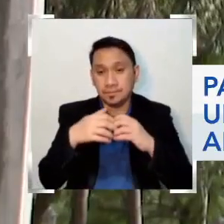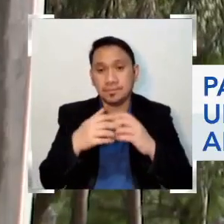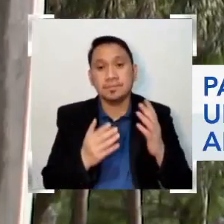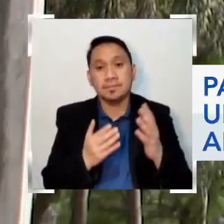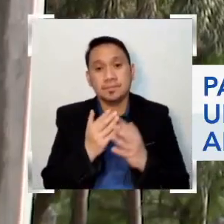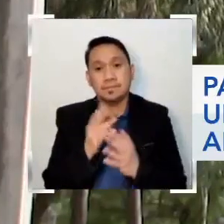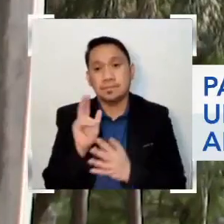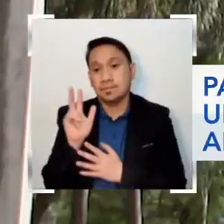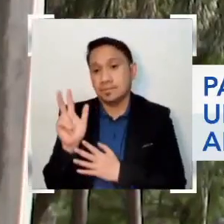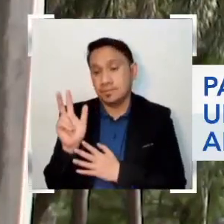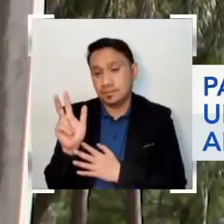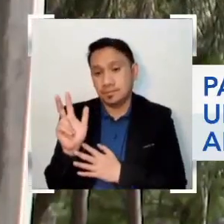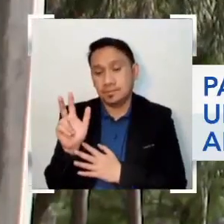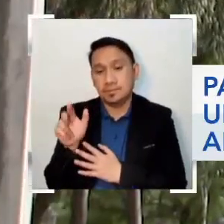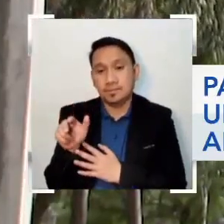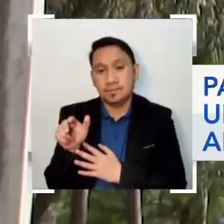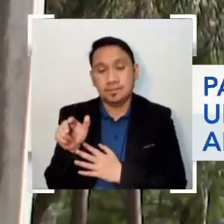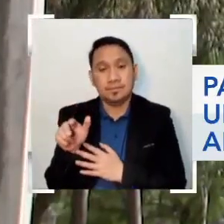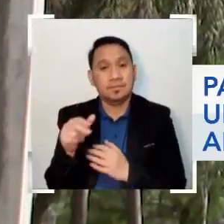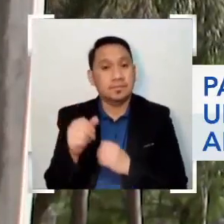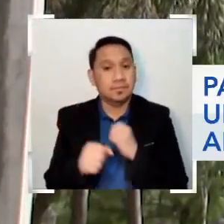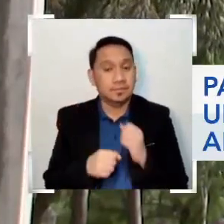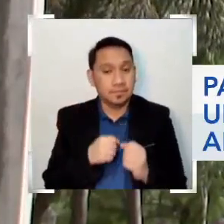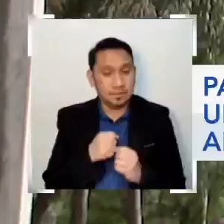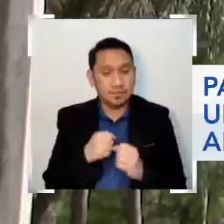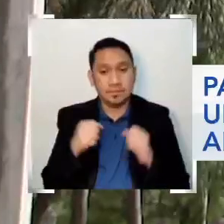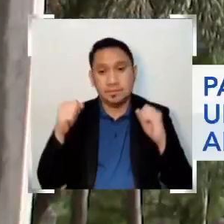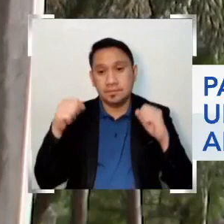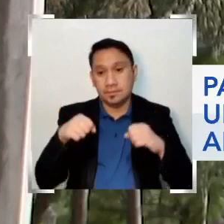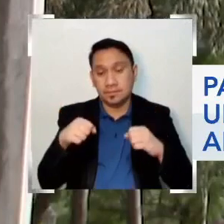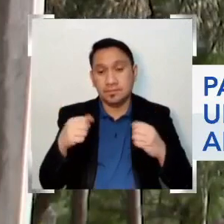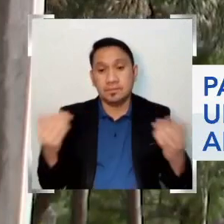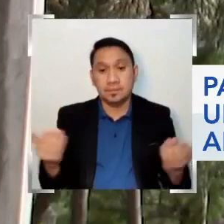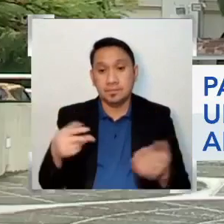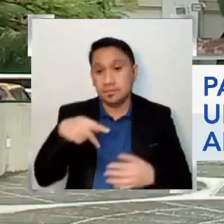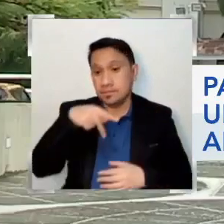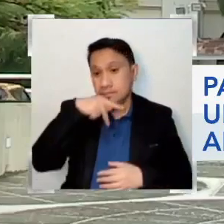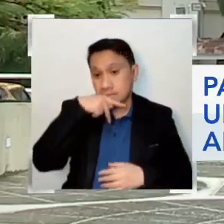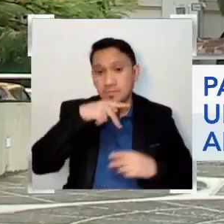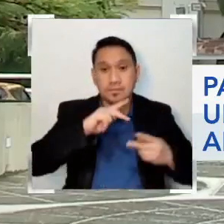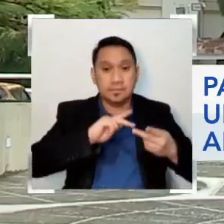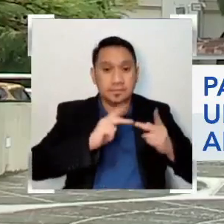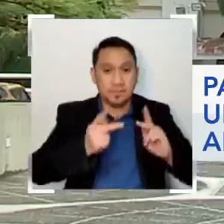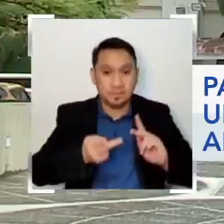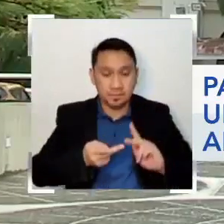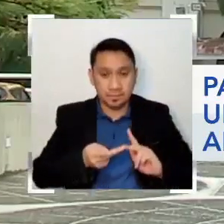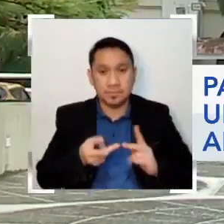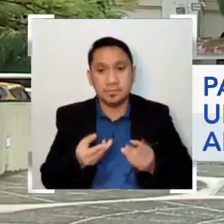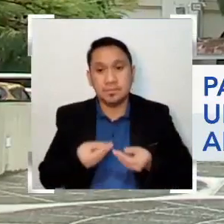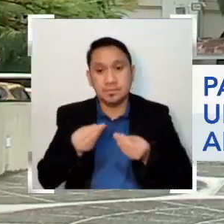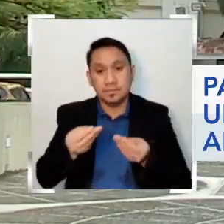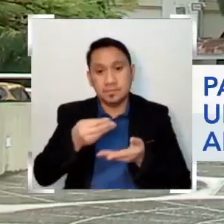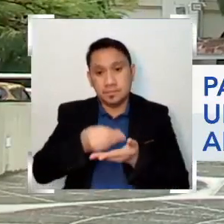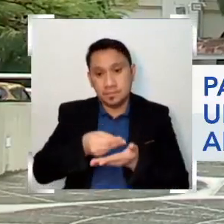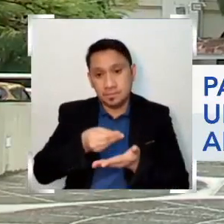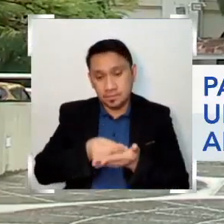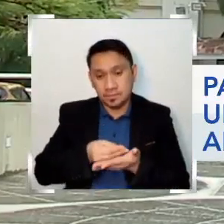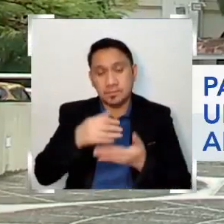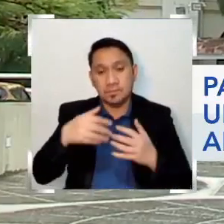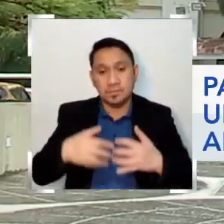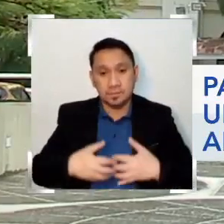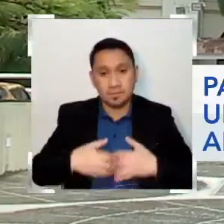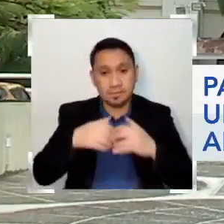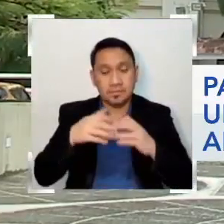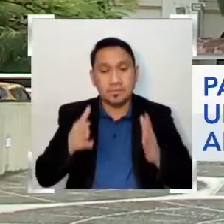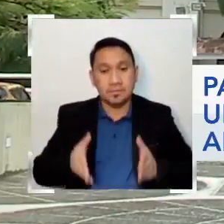taong Build-Operate-Transfer Agreement kung saan isang private partner ang magpupondo, magtatayo at mag-ooperate